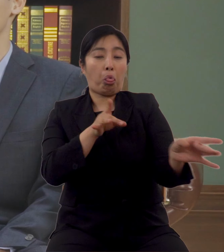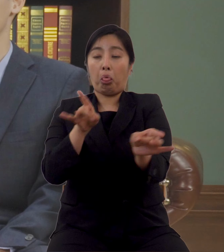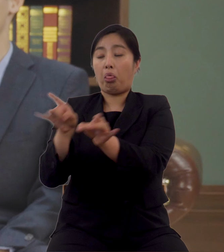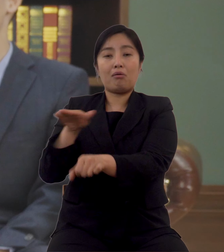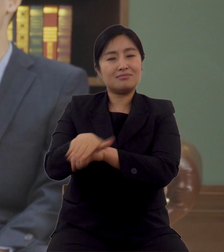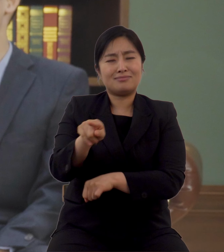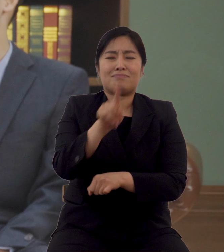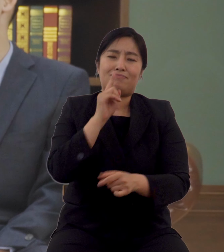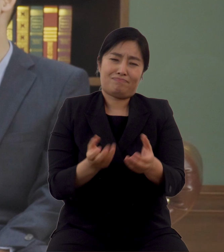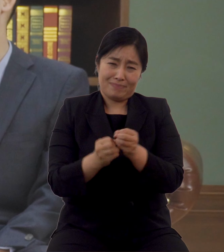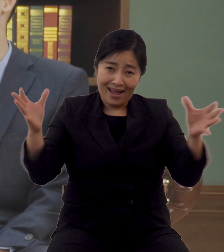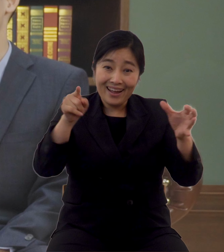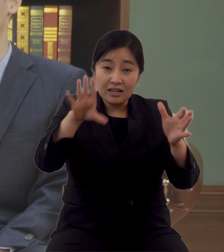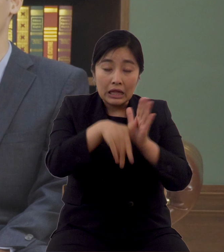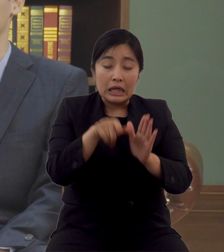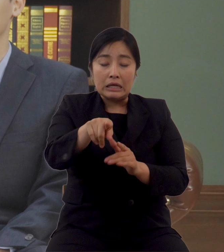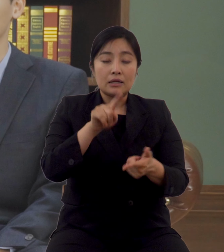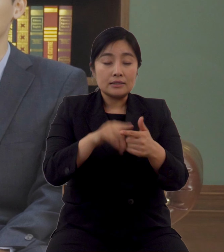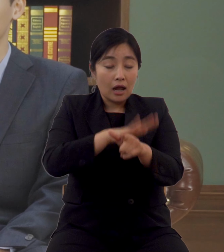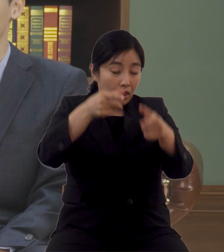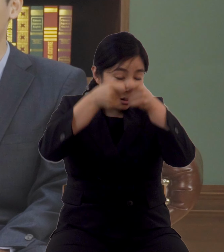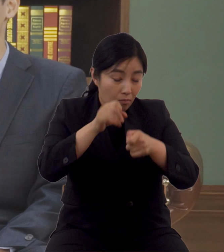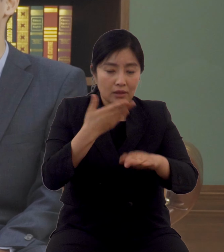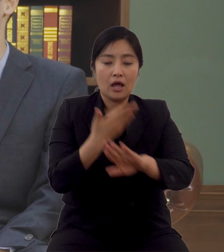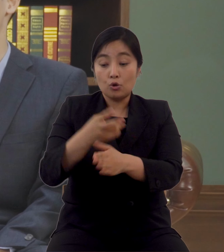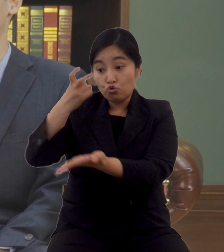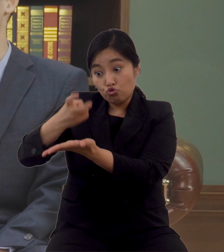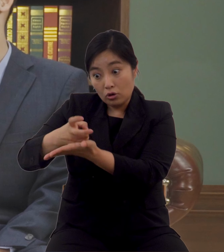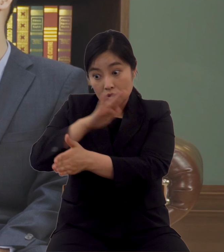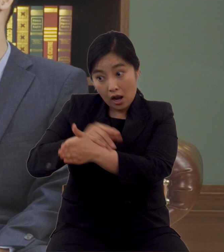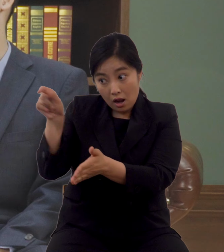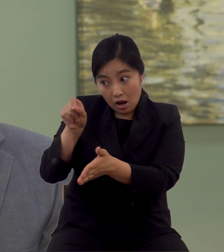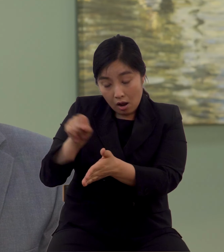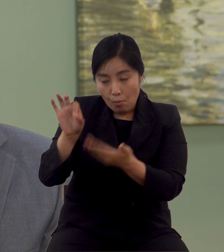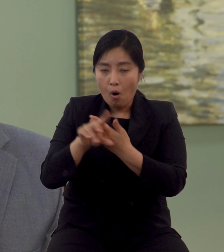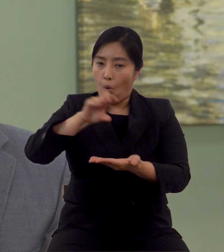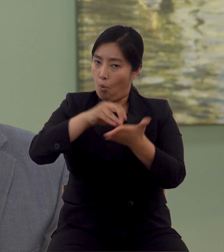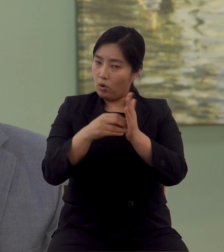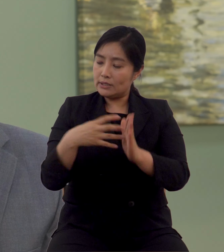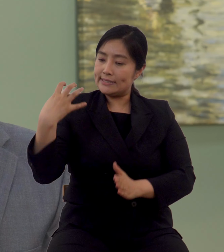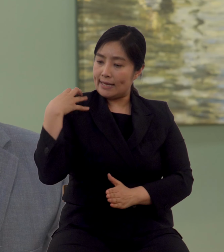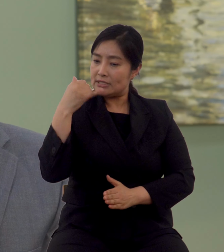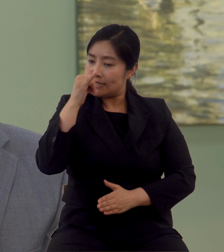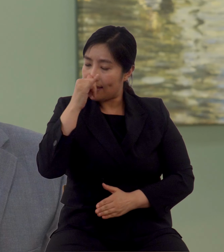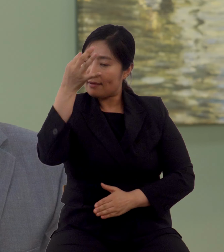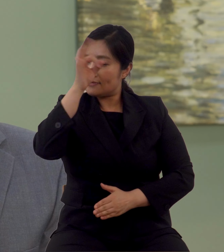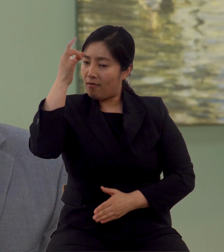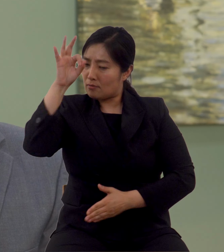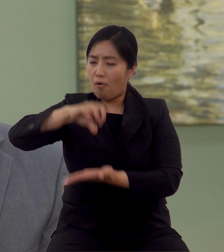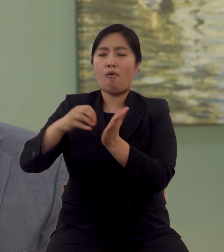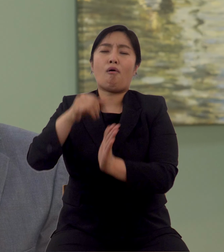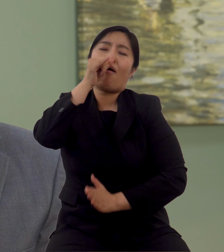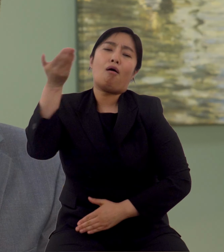좀 책임이 회피가 되는 좀 이런 측면이 있었습니다. 근데 사실은 이 문제를 잘 따져보면은 다른 규정들을 잘 따져보면은 어느 정도 그래도 책임성이